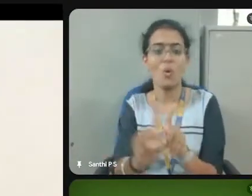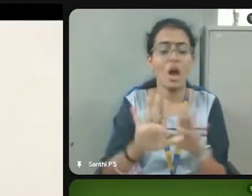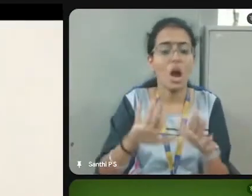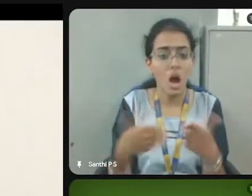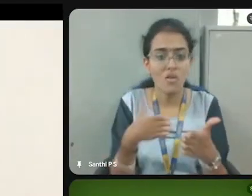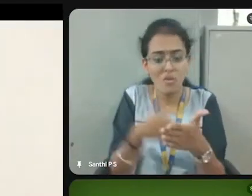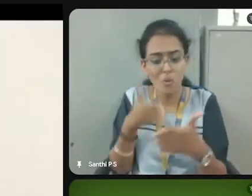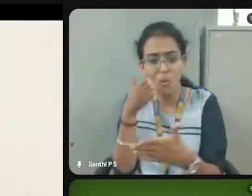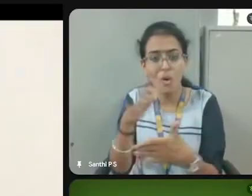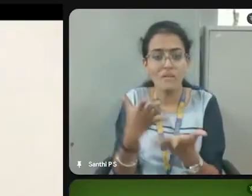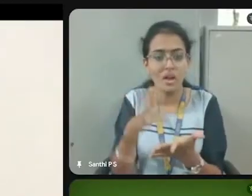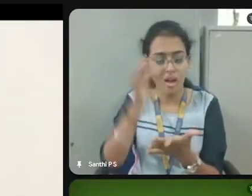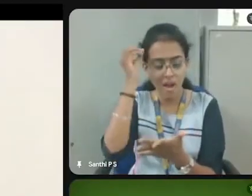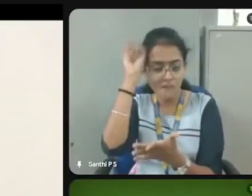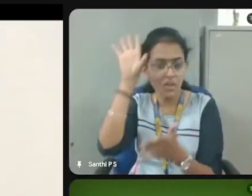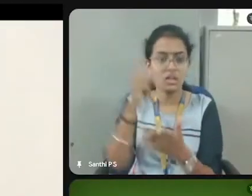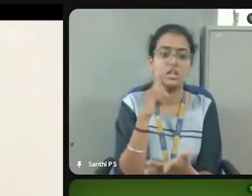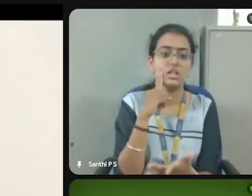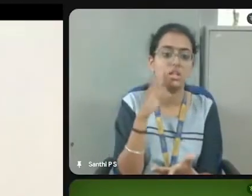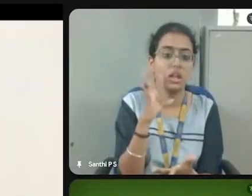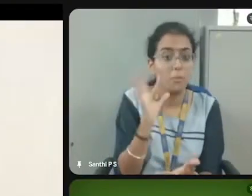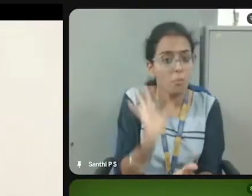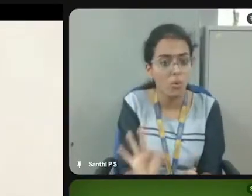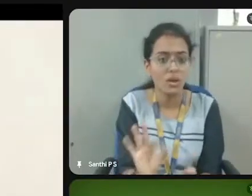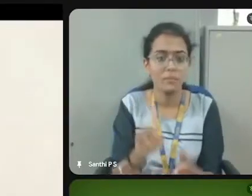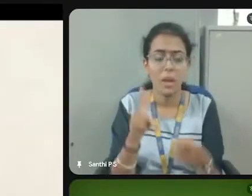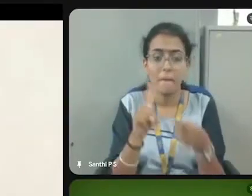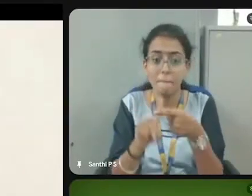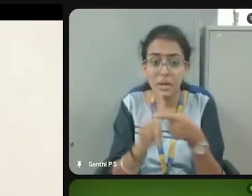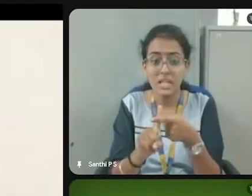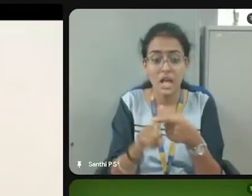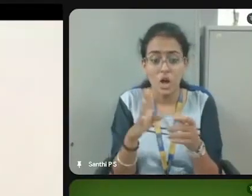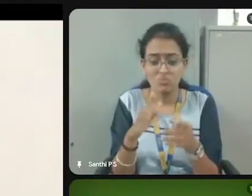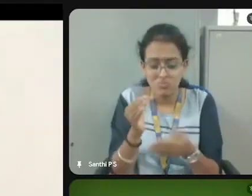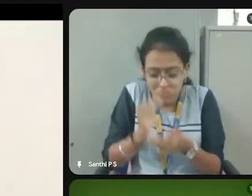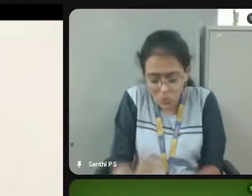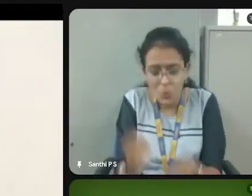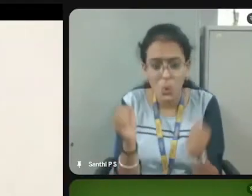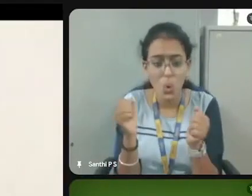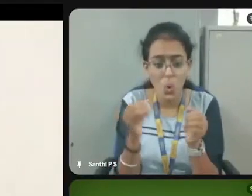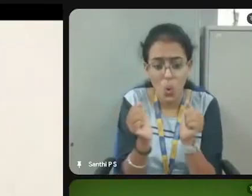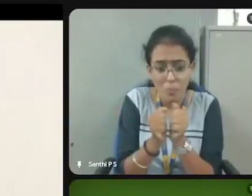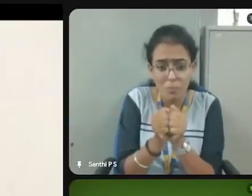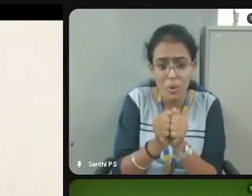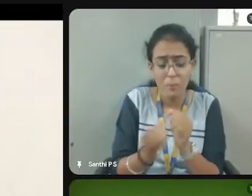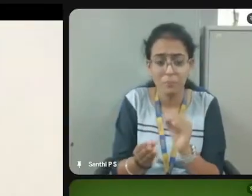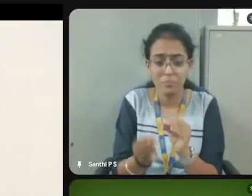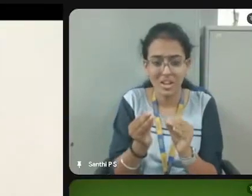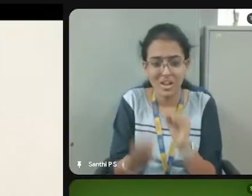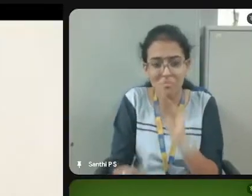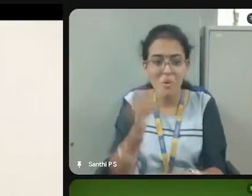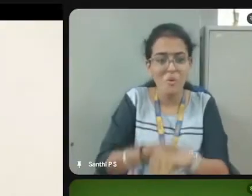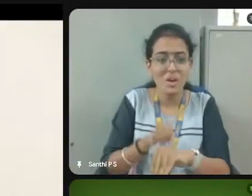ഉണ്ടായിരിക്കേണ്ടത് അത്യാവശ്യമാണ്. ഒപ്പം കുട്ടിയോടൊപ്പം കൂടുതൽ സമയം ഇടപഴകുന്ന നമ്മുടെ പിയർ ഗ്രൂപ്പ്, കുട്ടിയുടെ